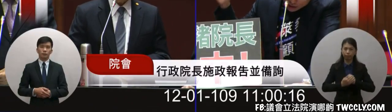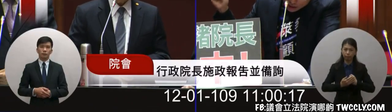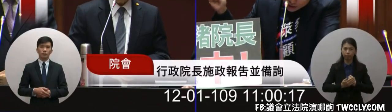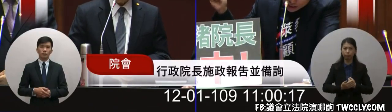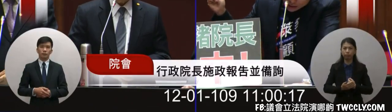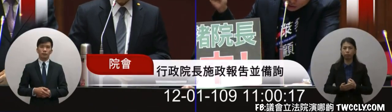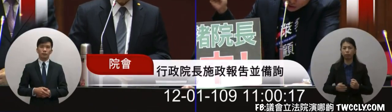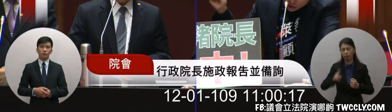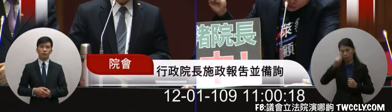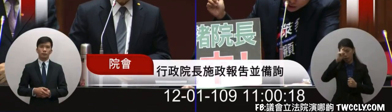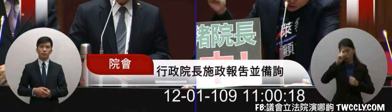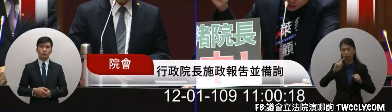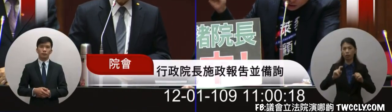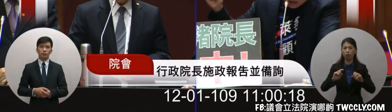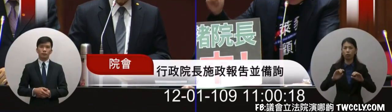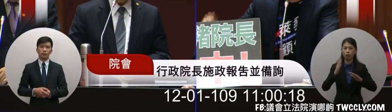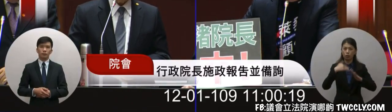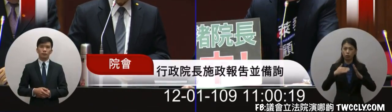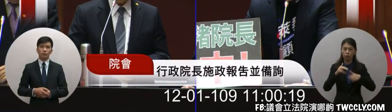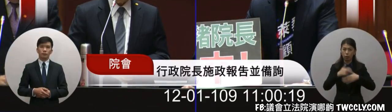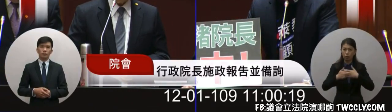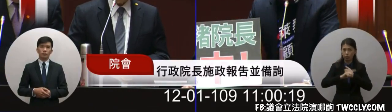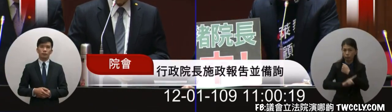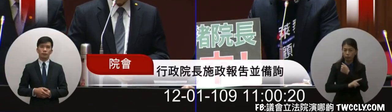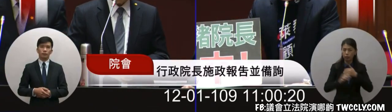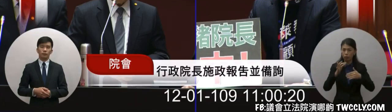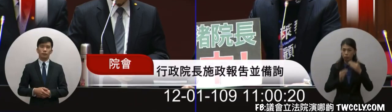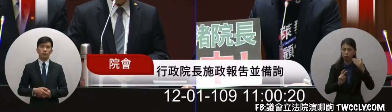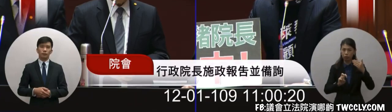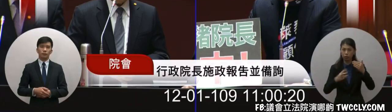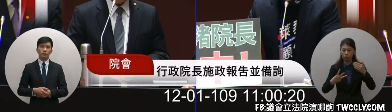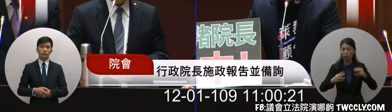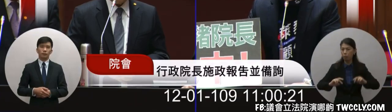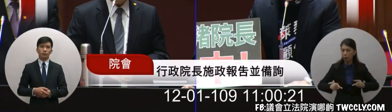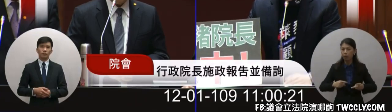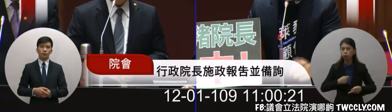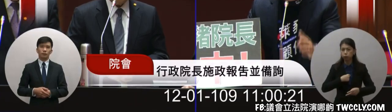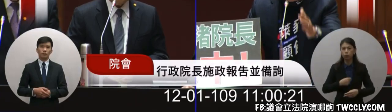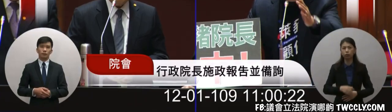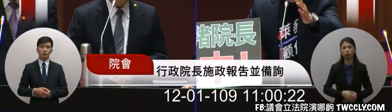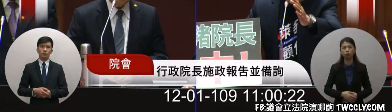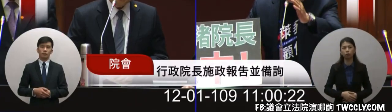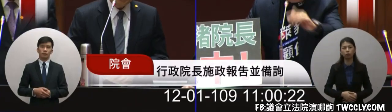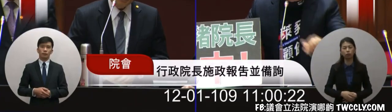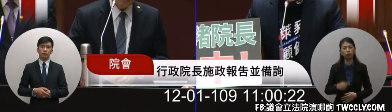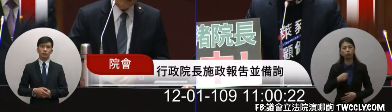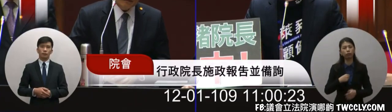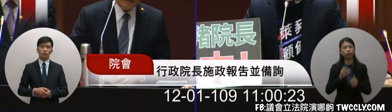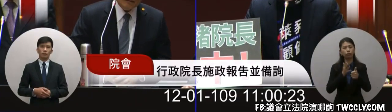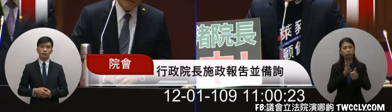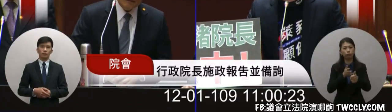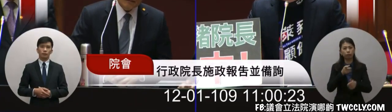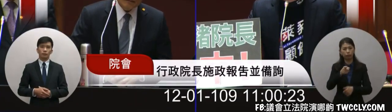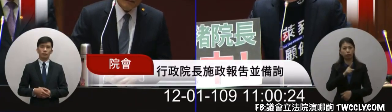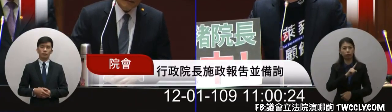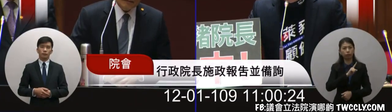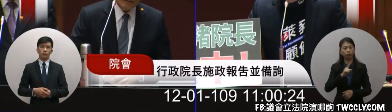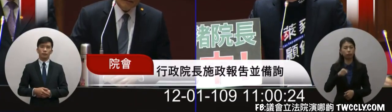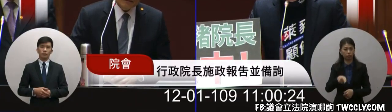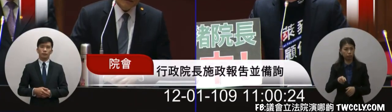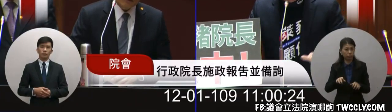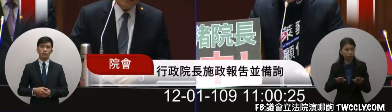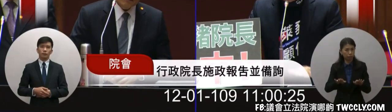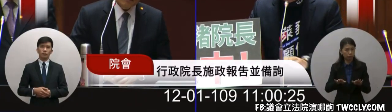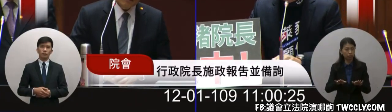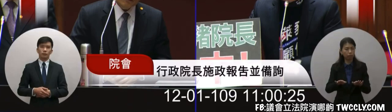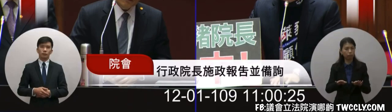卫生法第23条的修正。来请教院长，我能不能请教以你更高的高度哦，